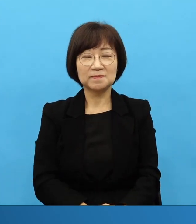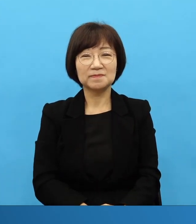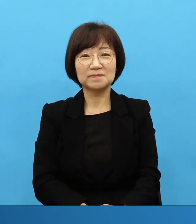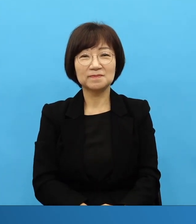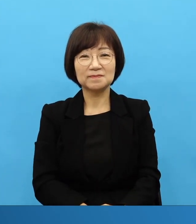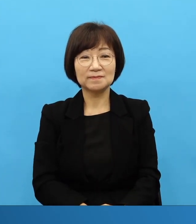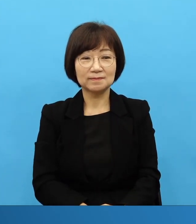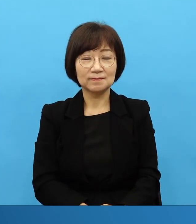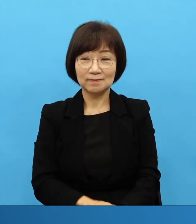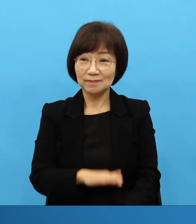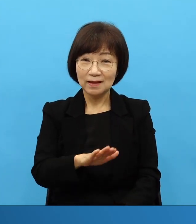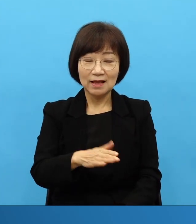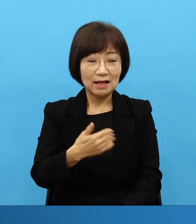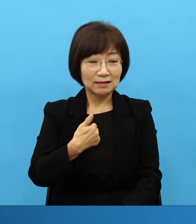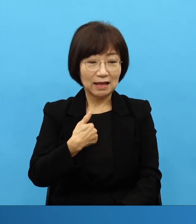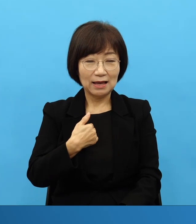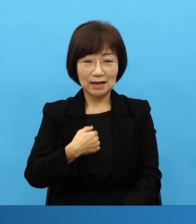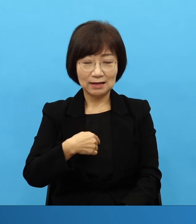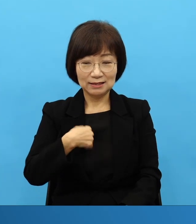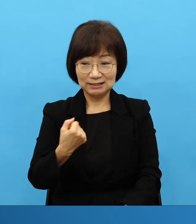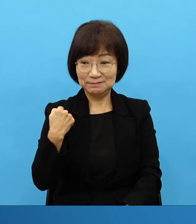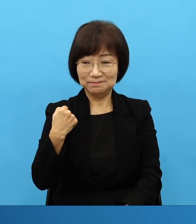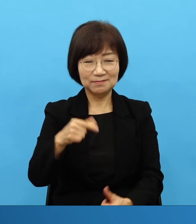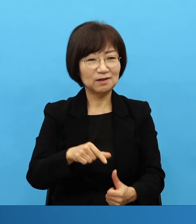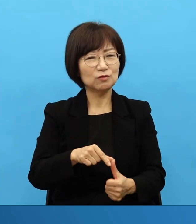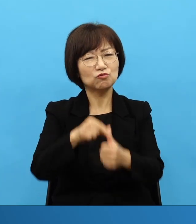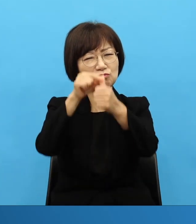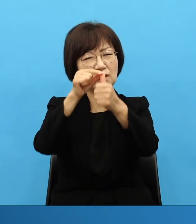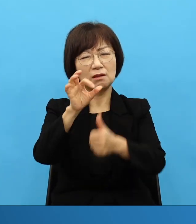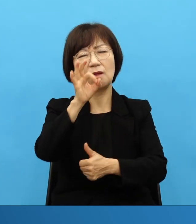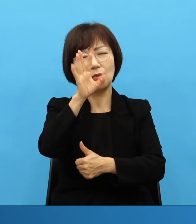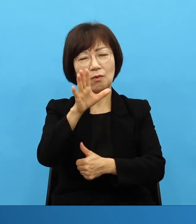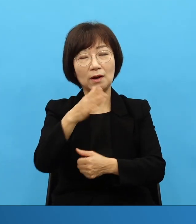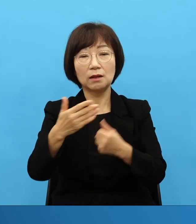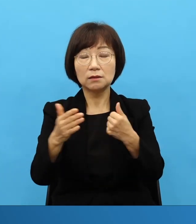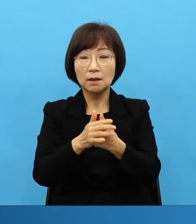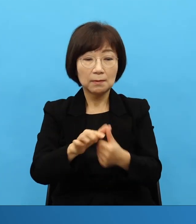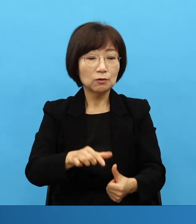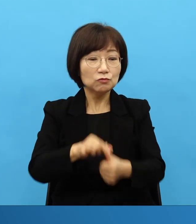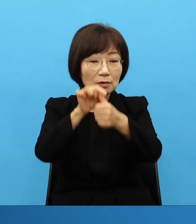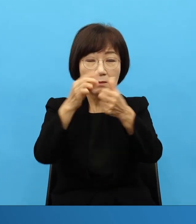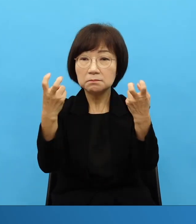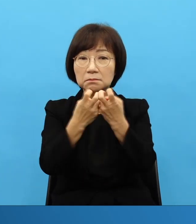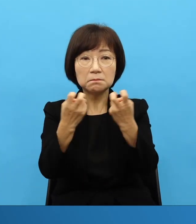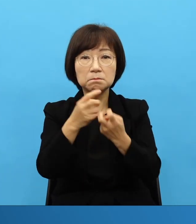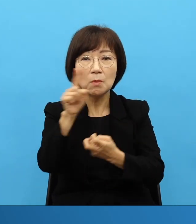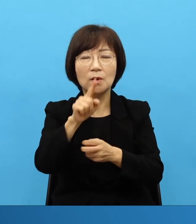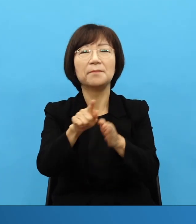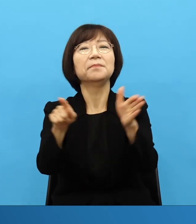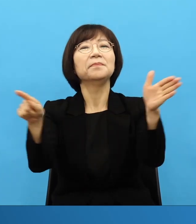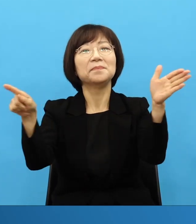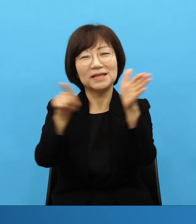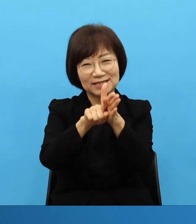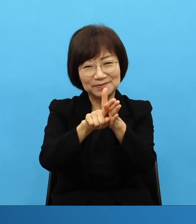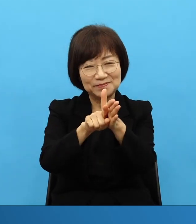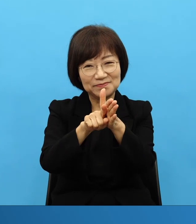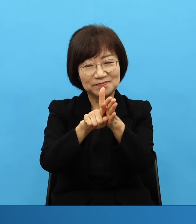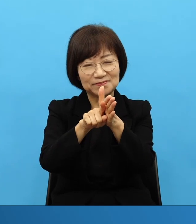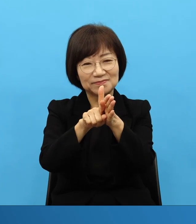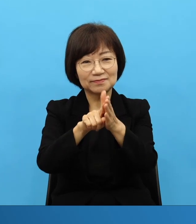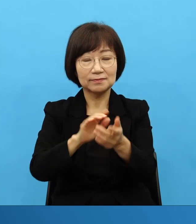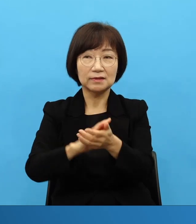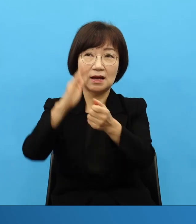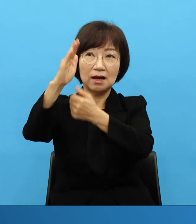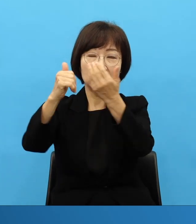수 believe. 없어요. 그래서 구원받아야 돼요. 믿어야 되는 겁니다. I cannot be saved. That's why I have to receive salvation. You have to believe. 하나님이 엄청난 축복을 예비해